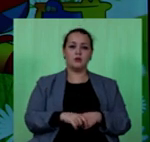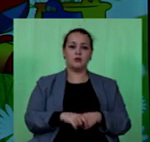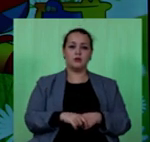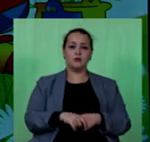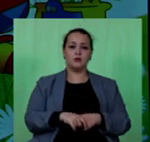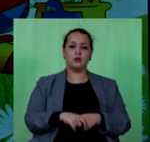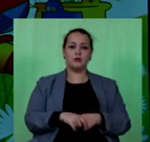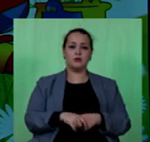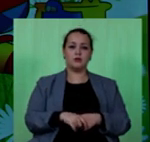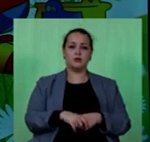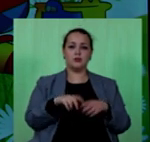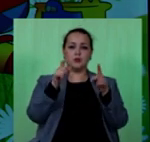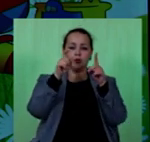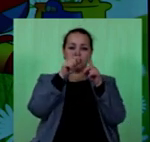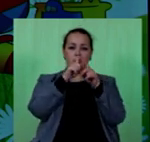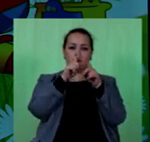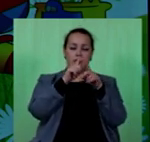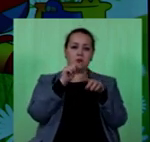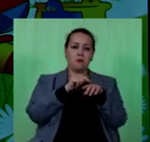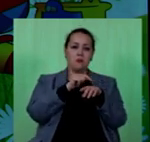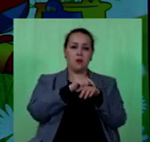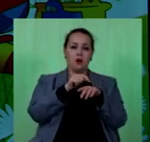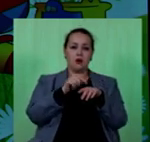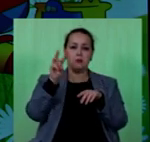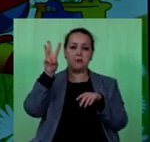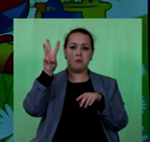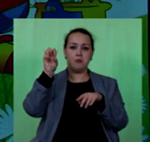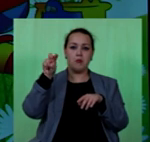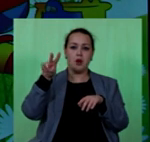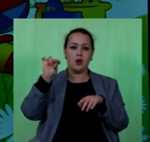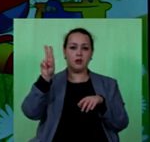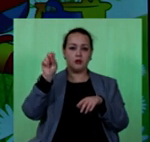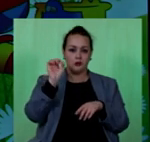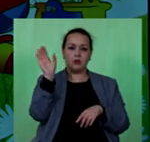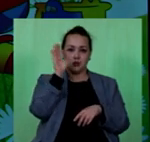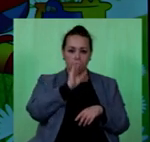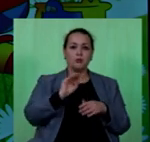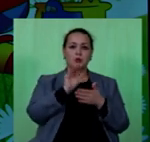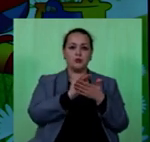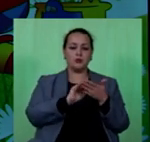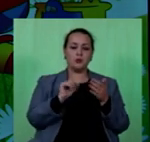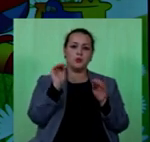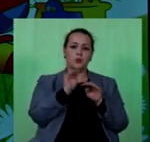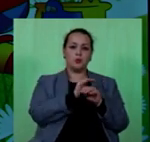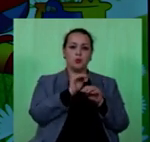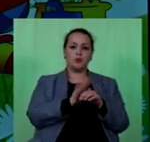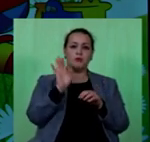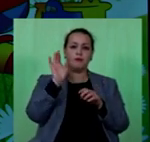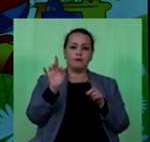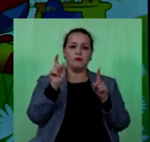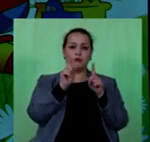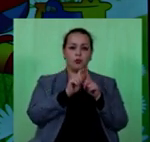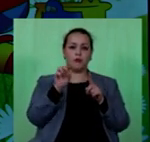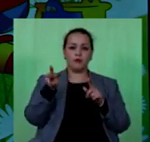слова малина успели записать молодцы слове малина